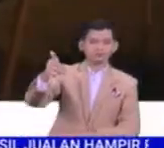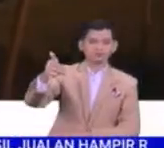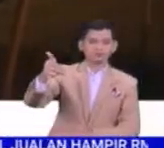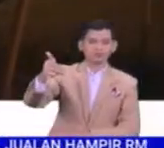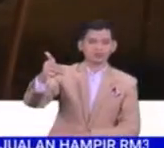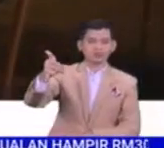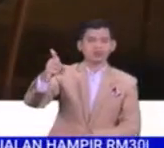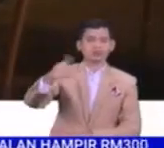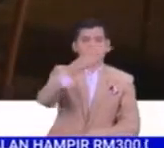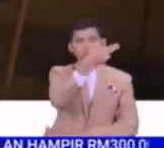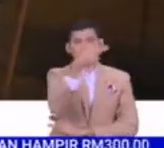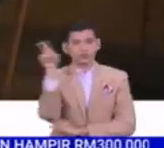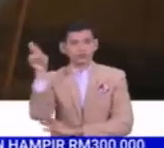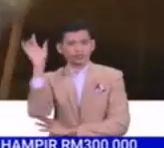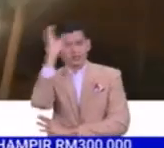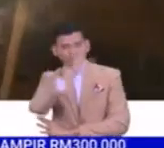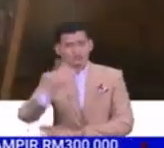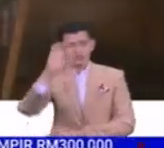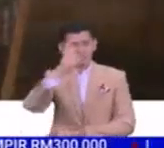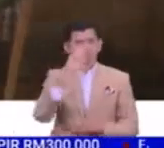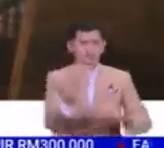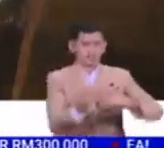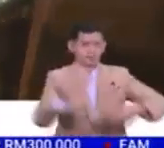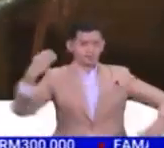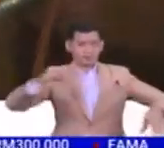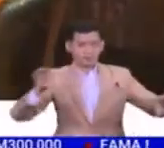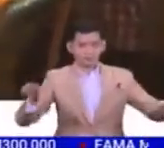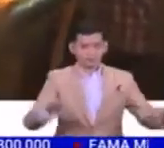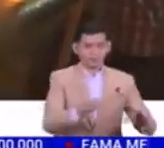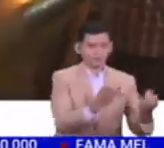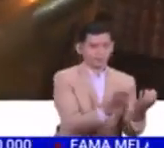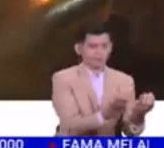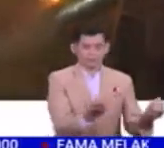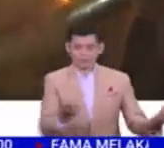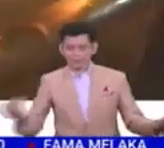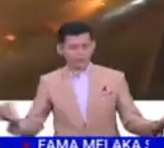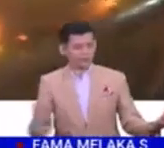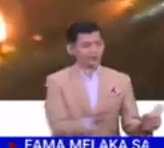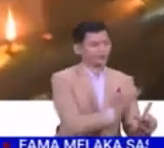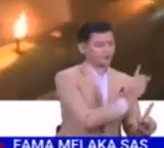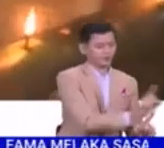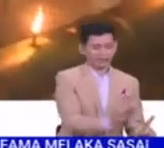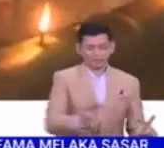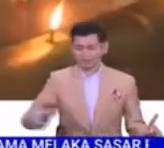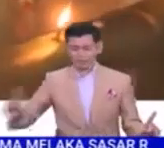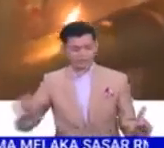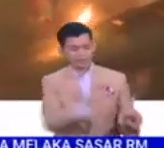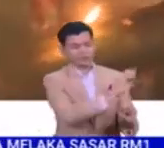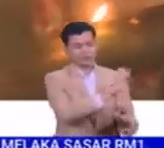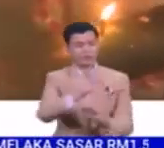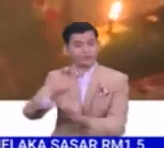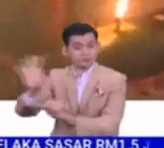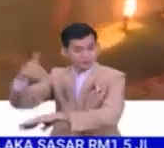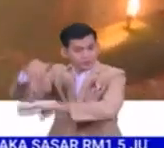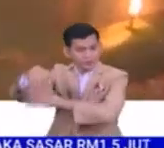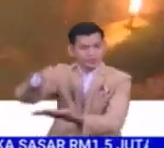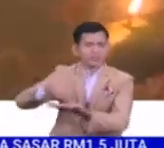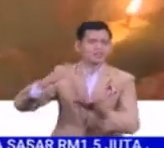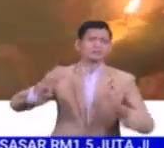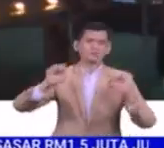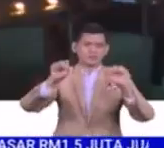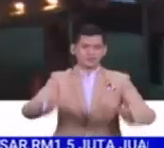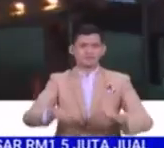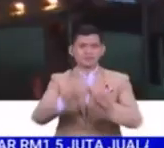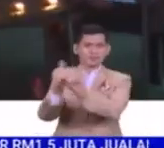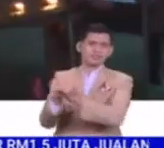ke hutan untuk mencari buluh bagi menghasilkan pelita buluh pada malam ini nampak. Dan juga dapat meraihkan